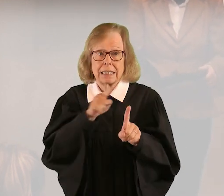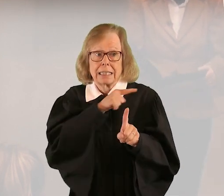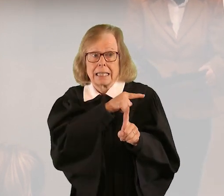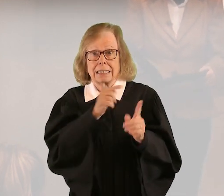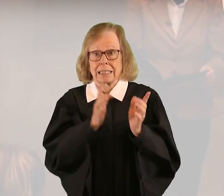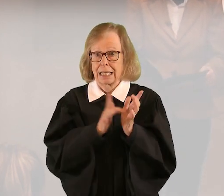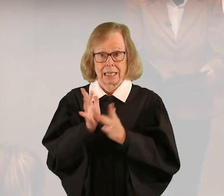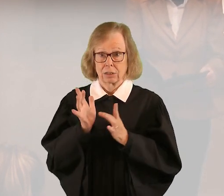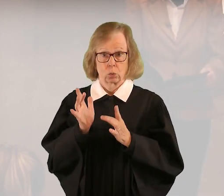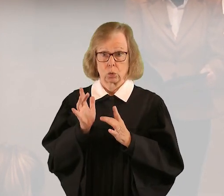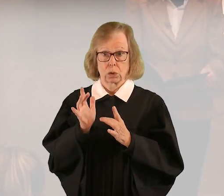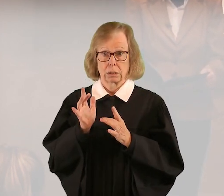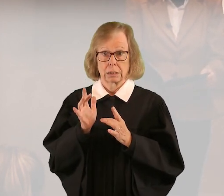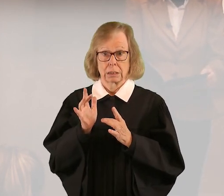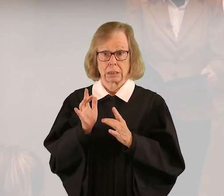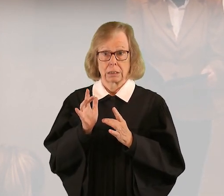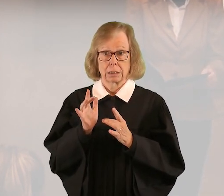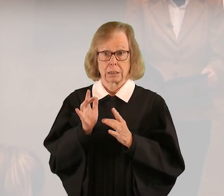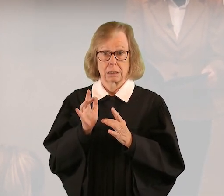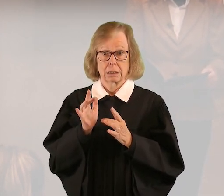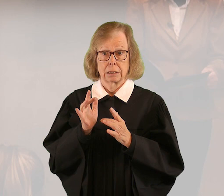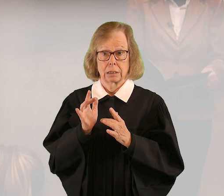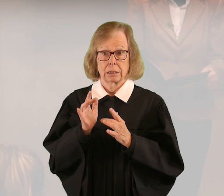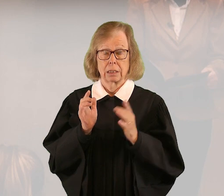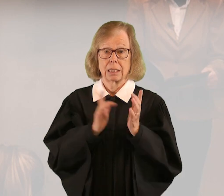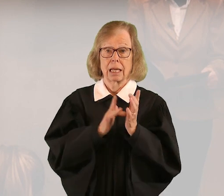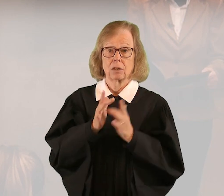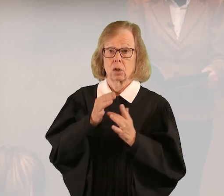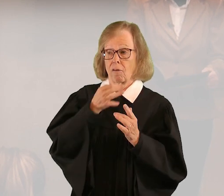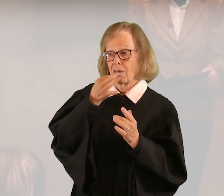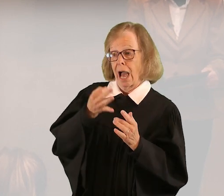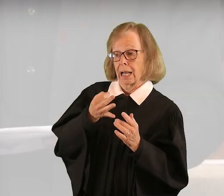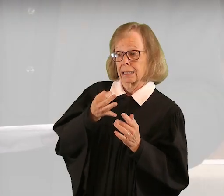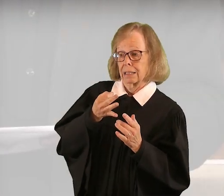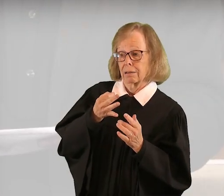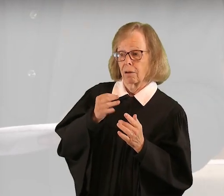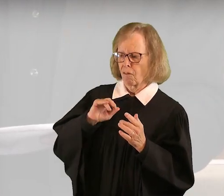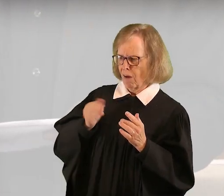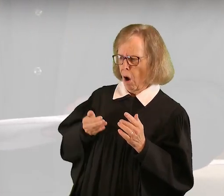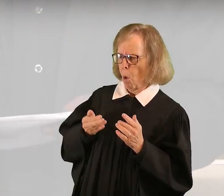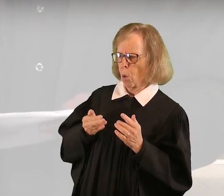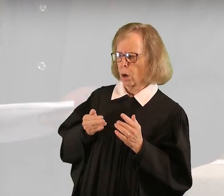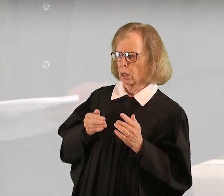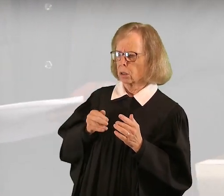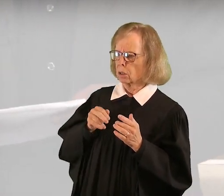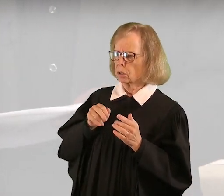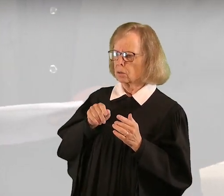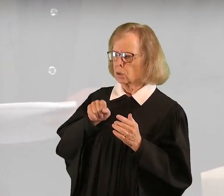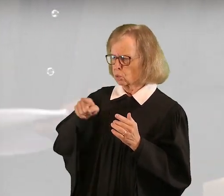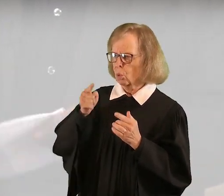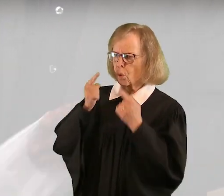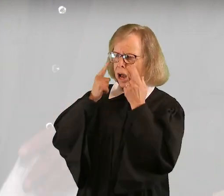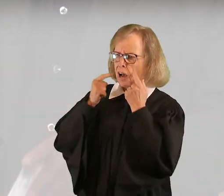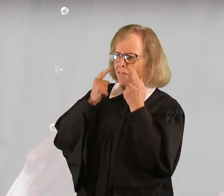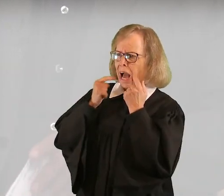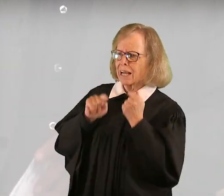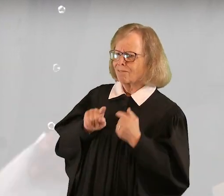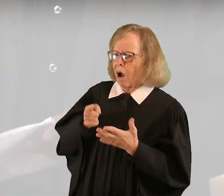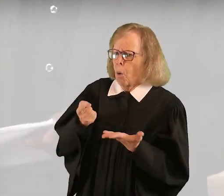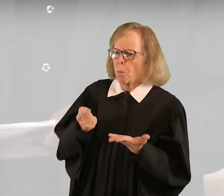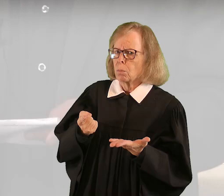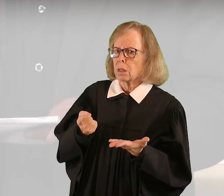nicht, dass es Jesus war. Jesus fragte sie: Frau, warum weinst